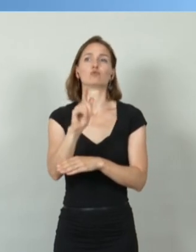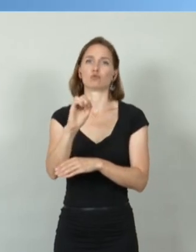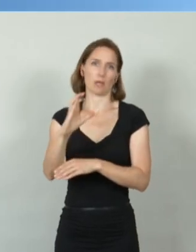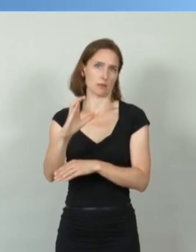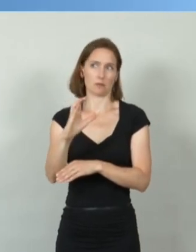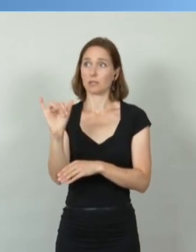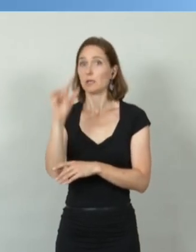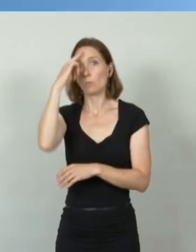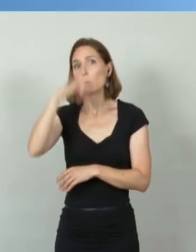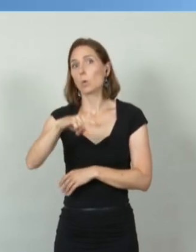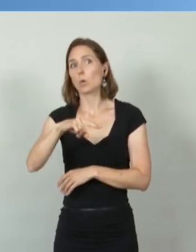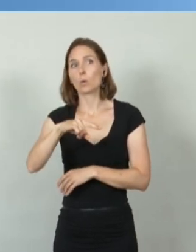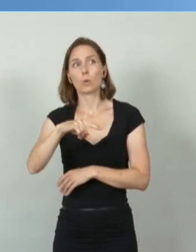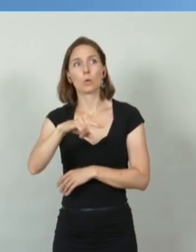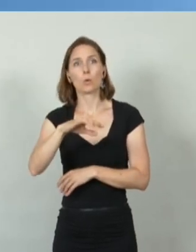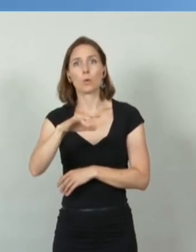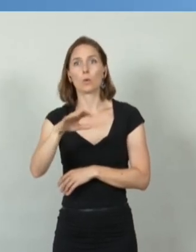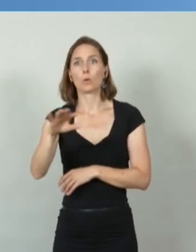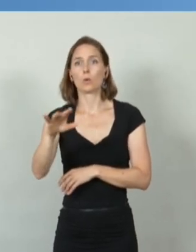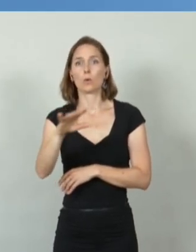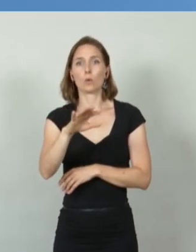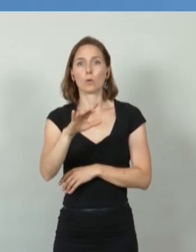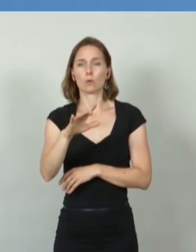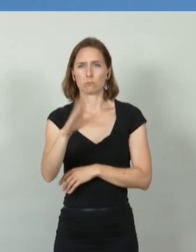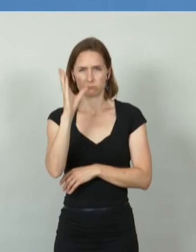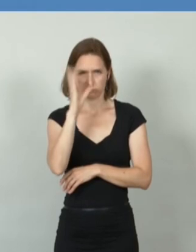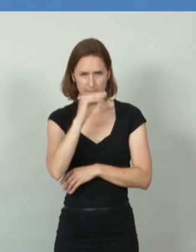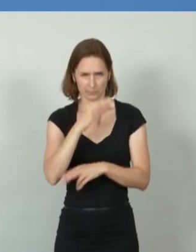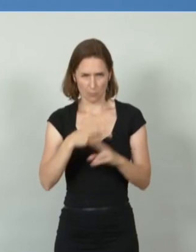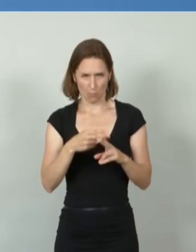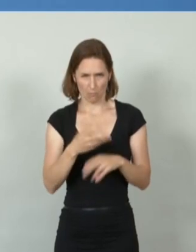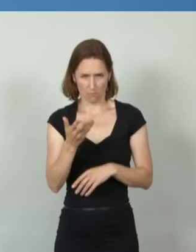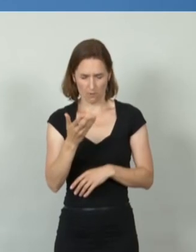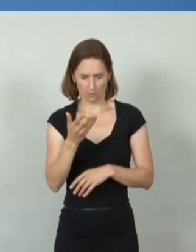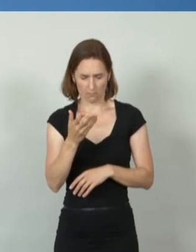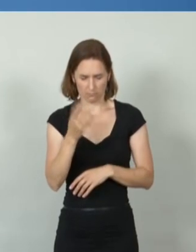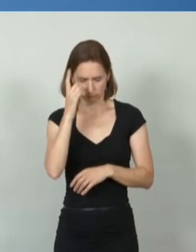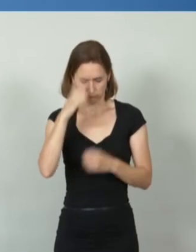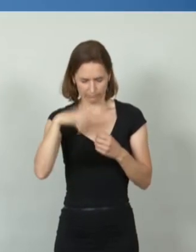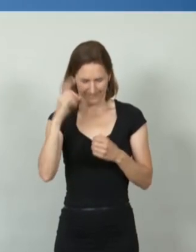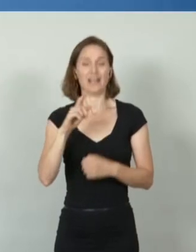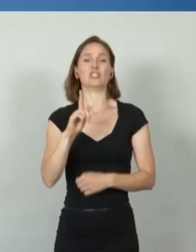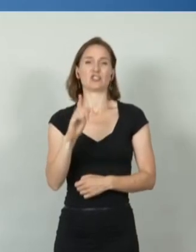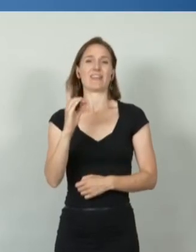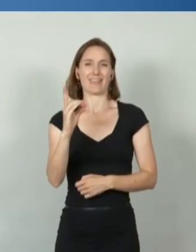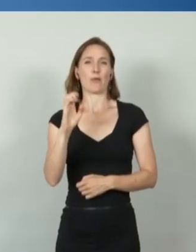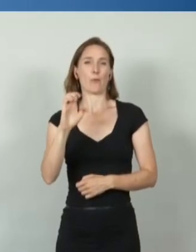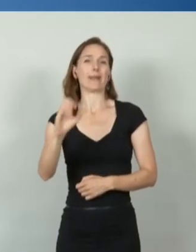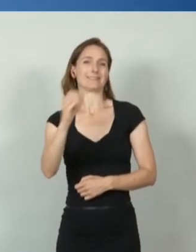qui vote pour donc j'ai oublié comment vous appeliez mais ça va revenir gdes merci